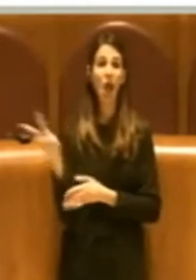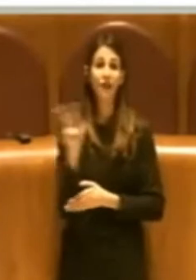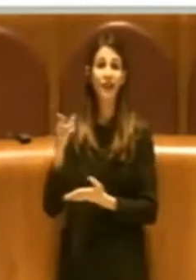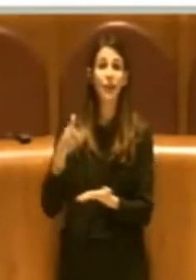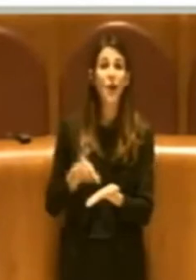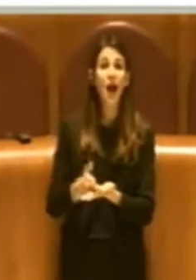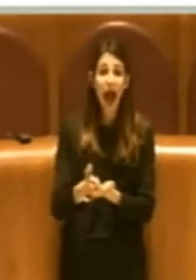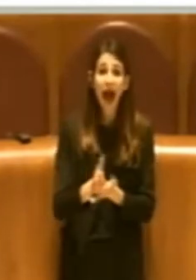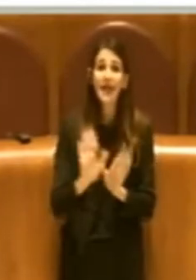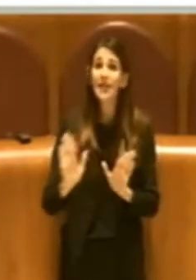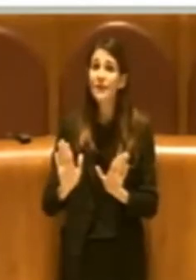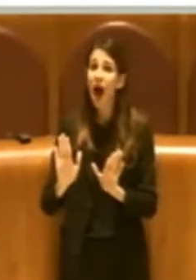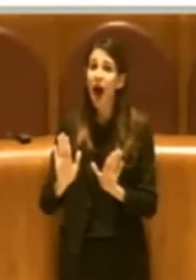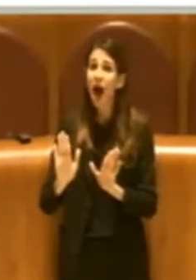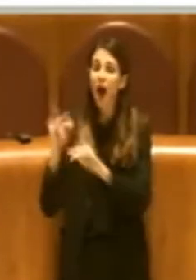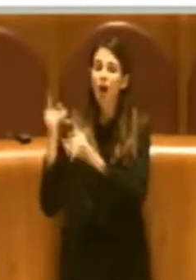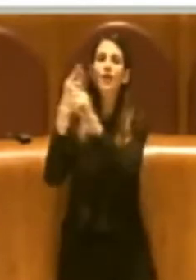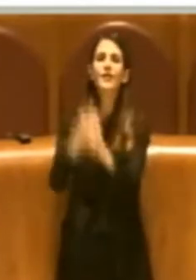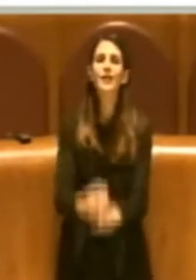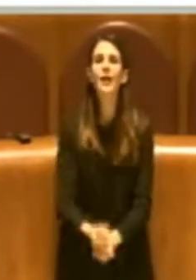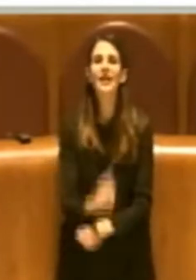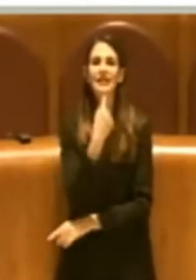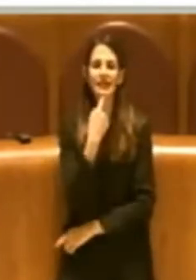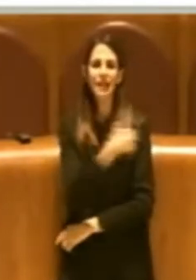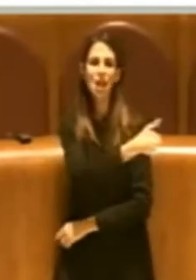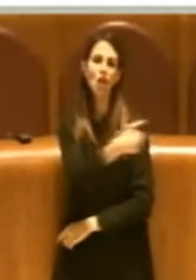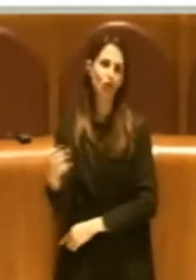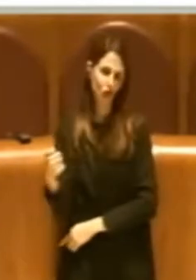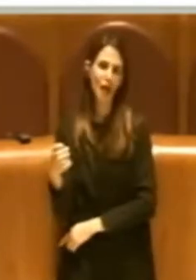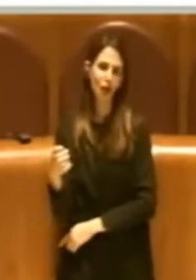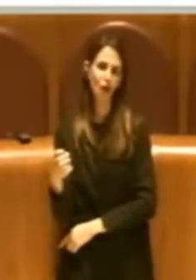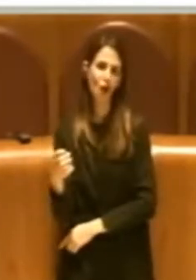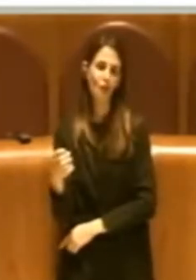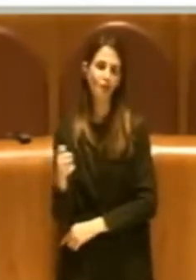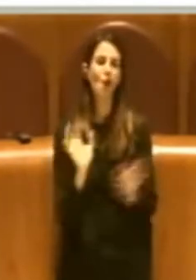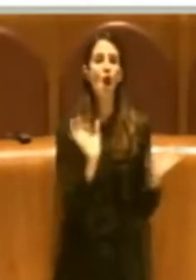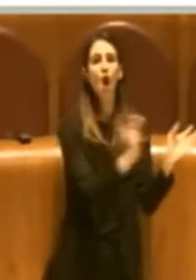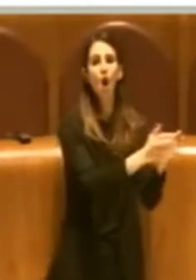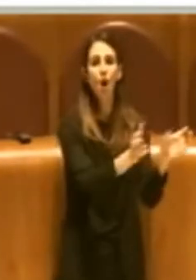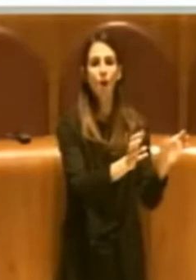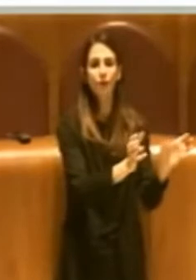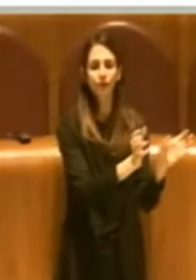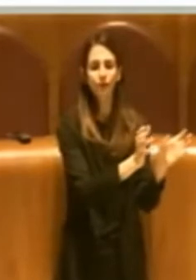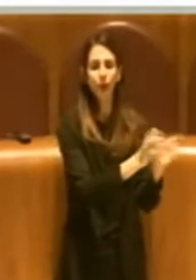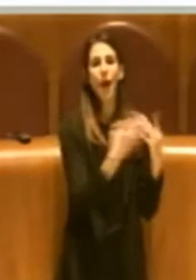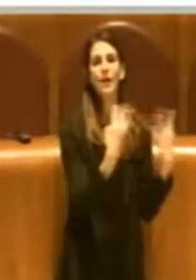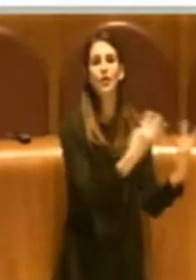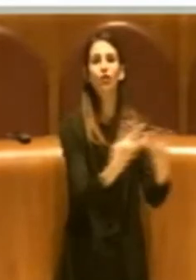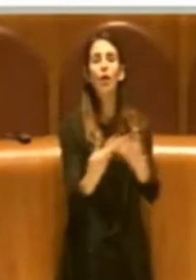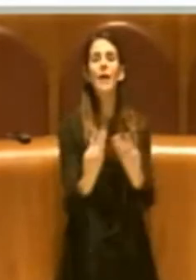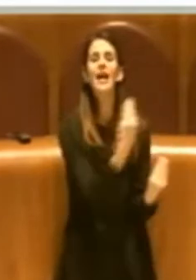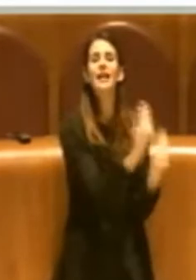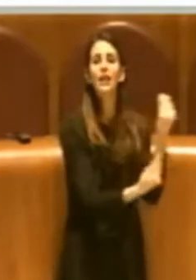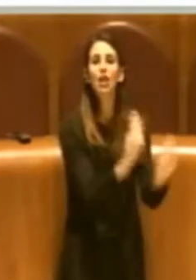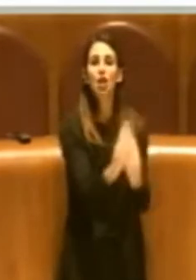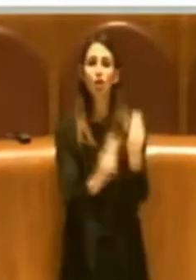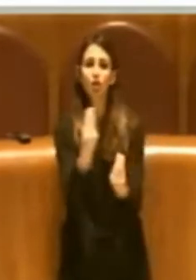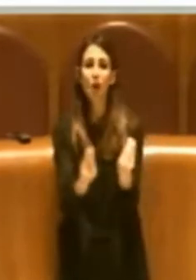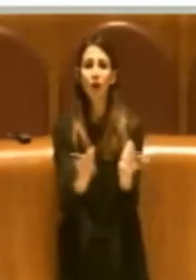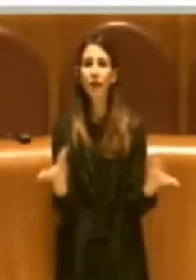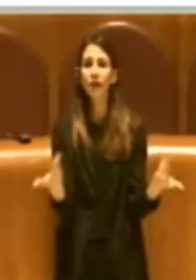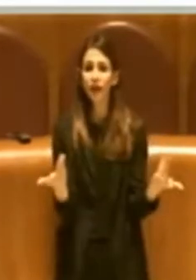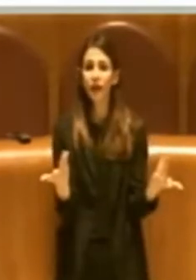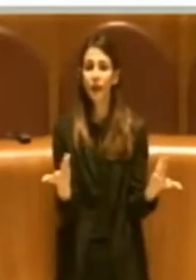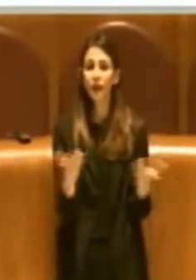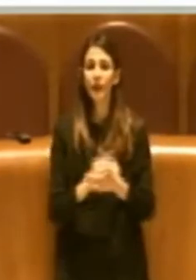da più o meno 100 attività che in questo momento fungono da presidio su territori anche periferici